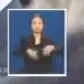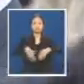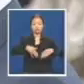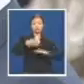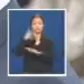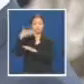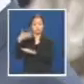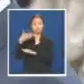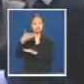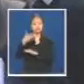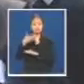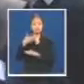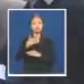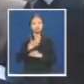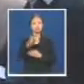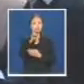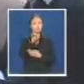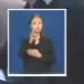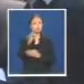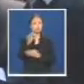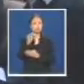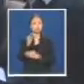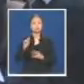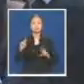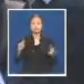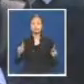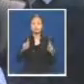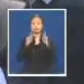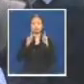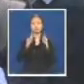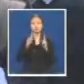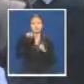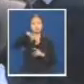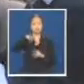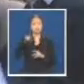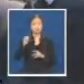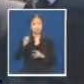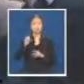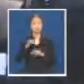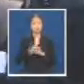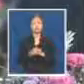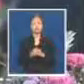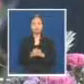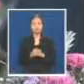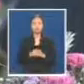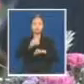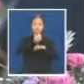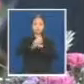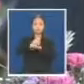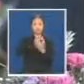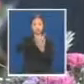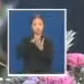าติรัฐมนตรีว่าการกระทรวงพัฒนาสังคมและความมั่นคงมนุษย์ท่านผู้ว่าการจังห